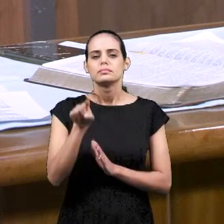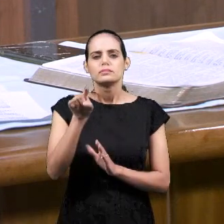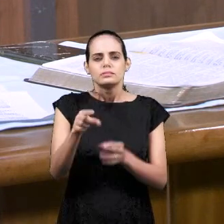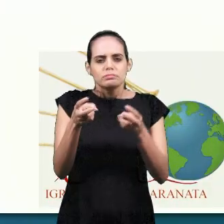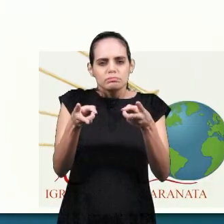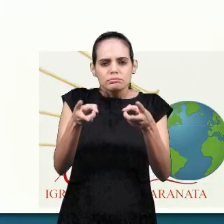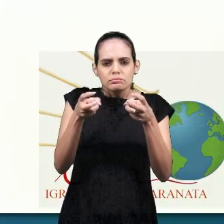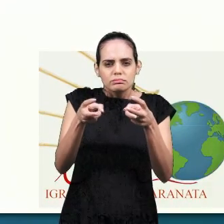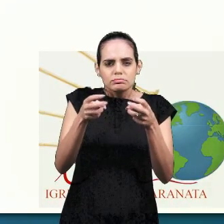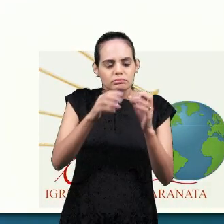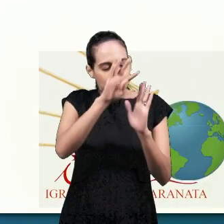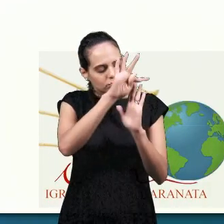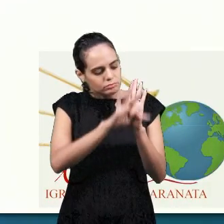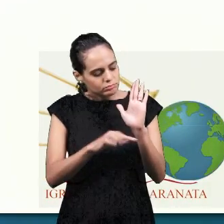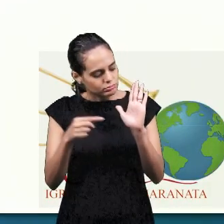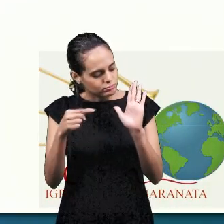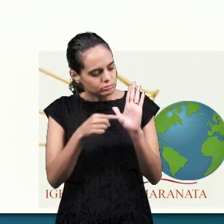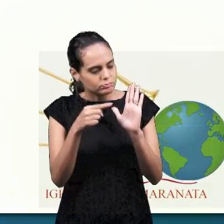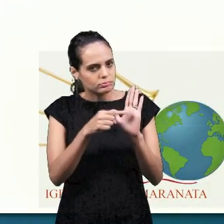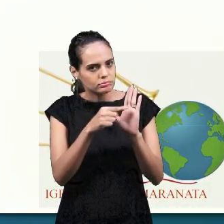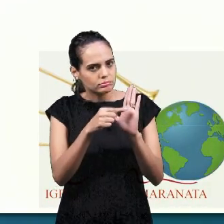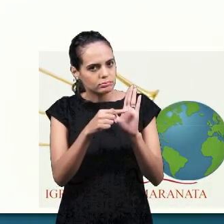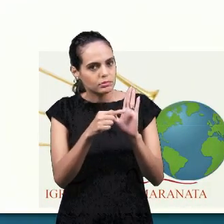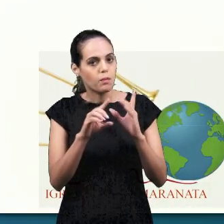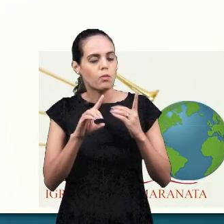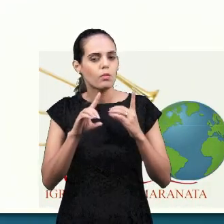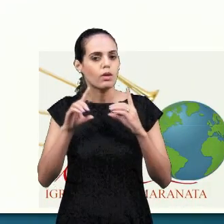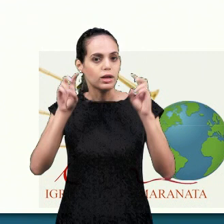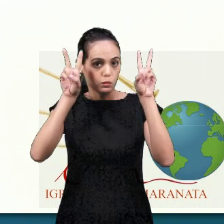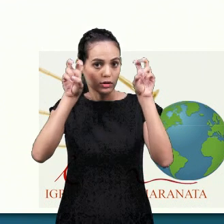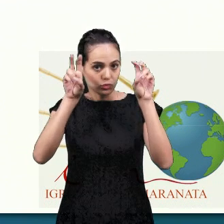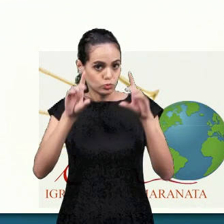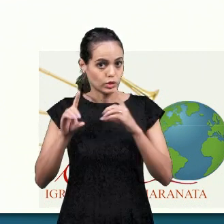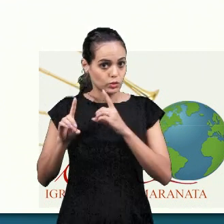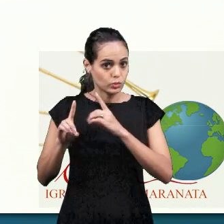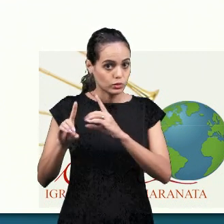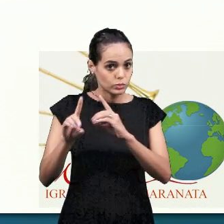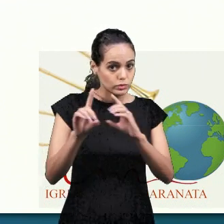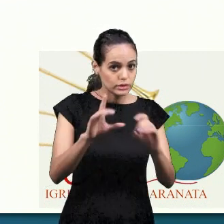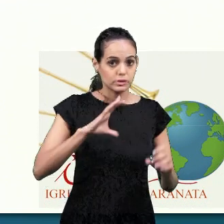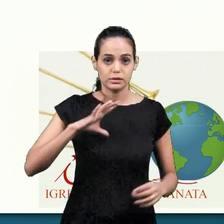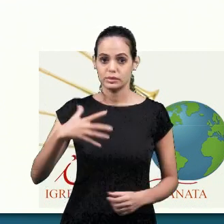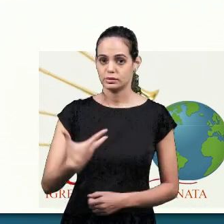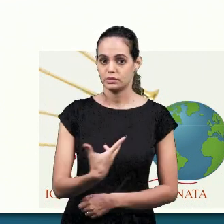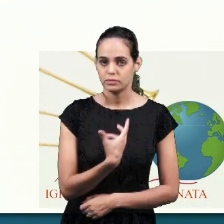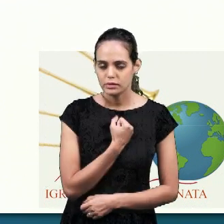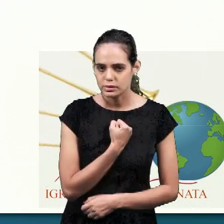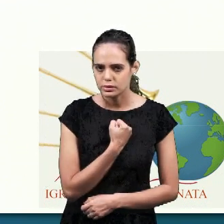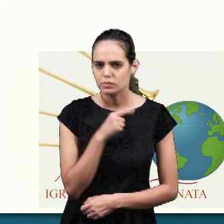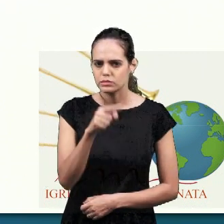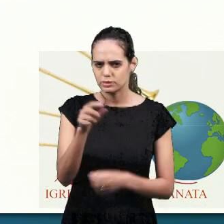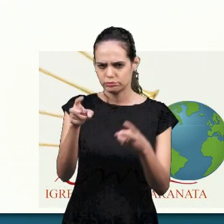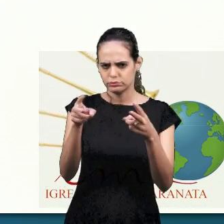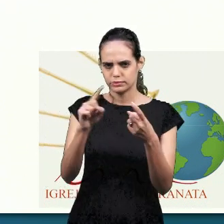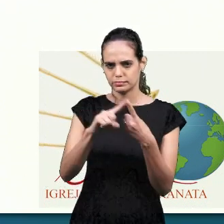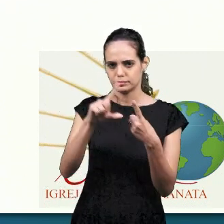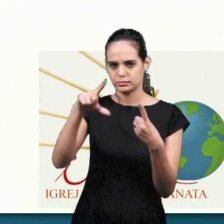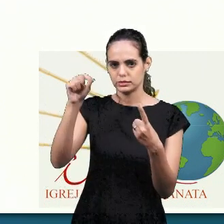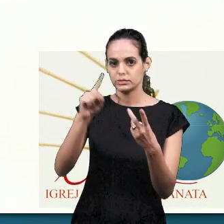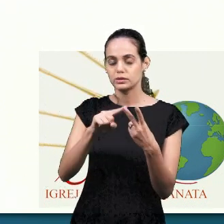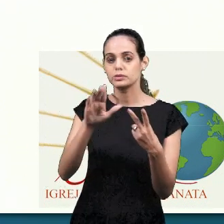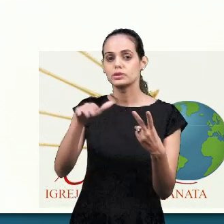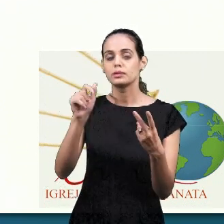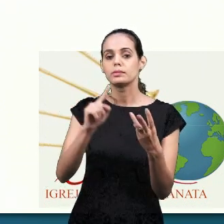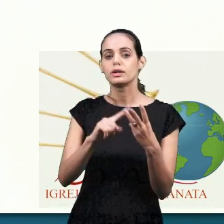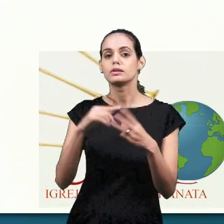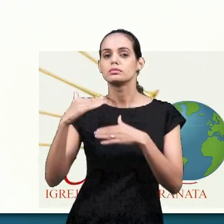fondamental. Et la question est la suivante. Identifier dans le texte la doctrine de salut. Naturellement, la doctrine de